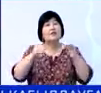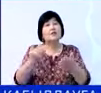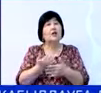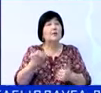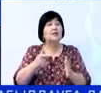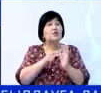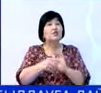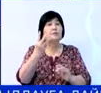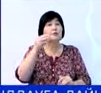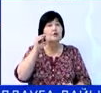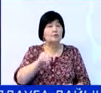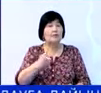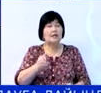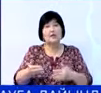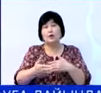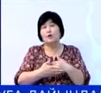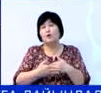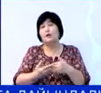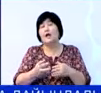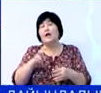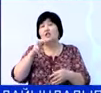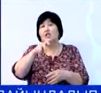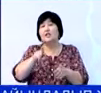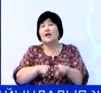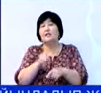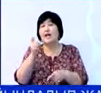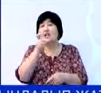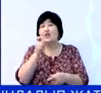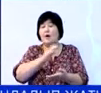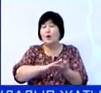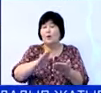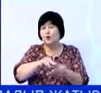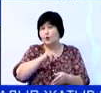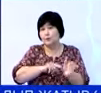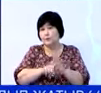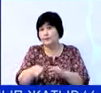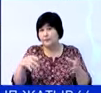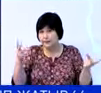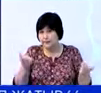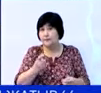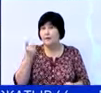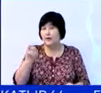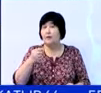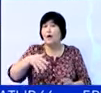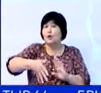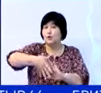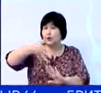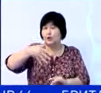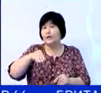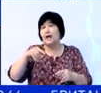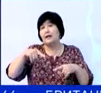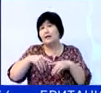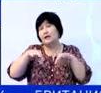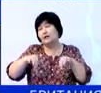Биыл 73 мың гектарға жуық жерге шегірткеге қарсы химиялық өңдеу жұмыстары жүргізіледі. Оған қажетті химиялық сұйықтықтар мен техника